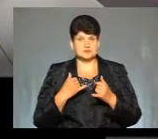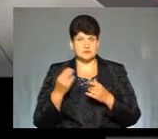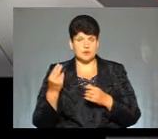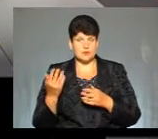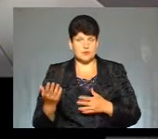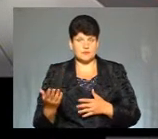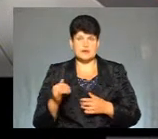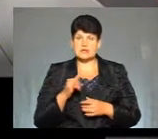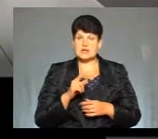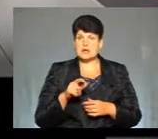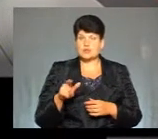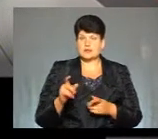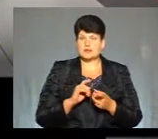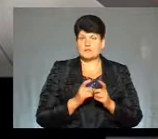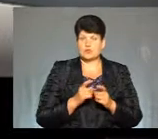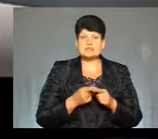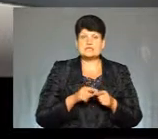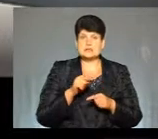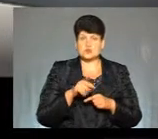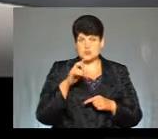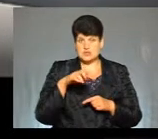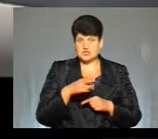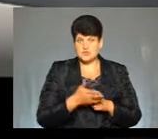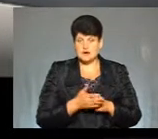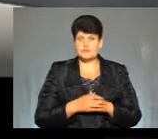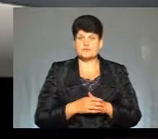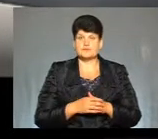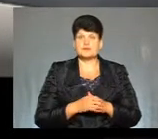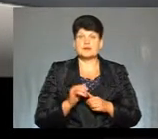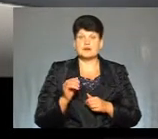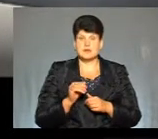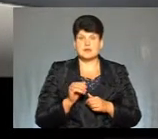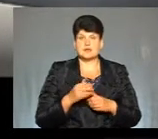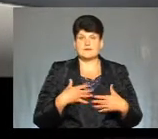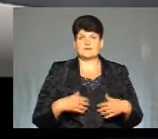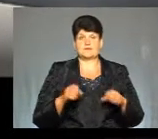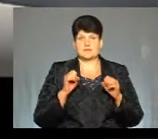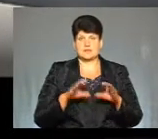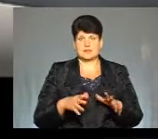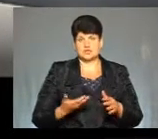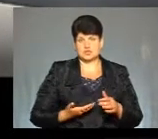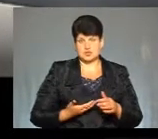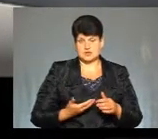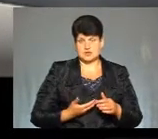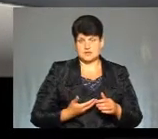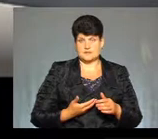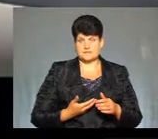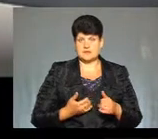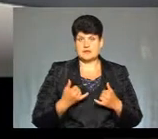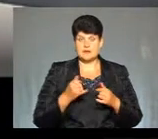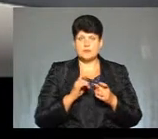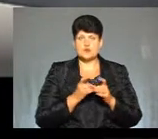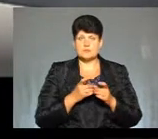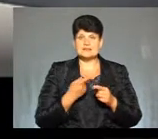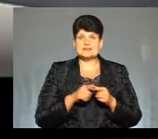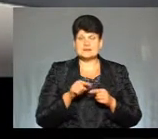і ті люди, які боролися за цю державу, і, власне, поклали своє життя на алтар боротьби за цю державу,